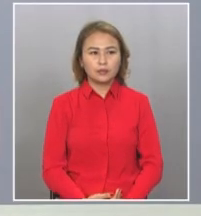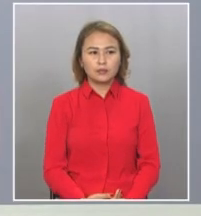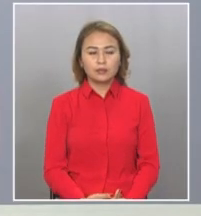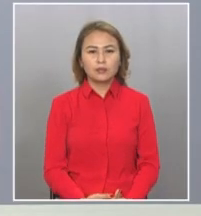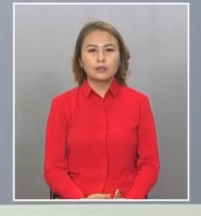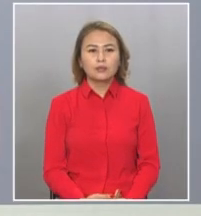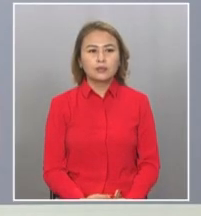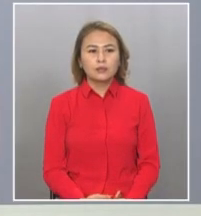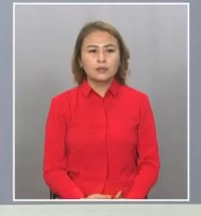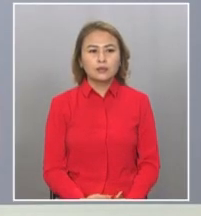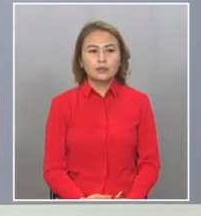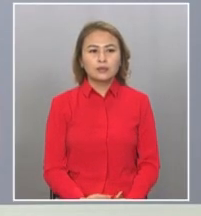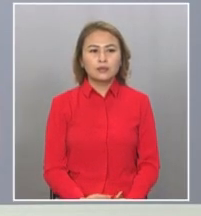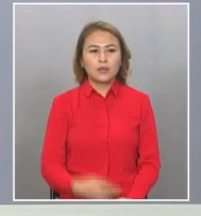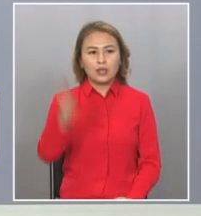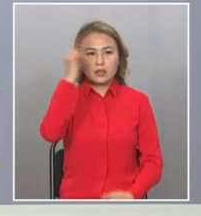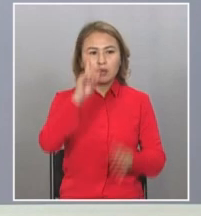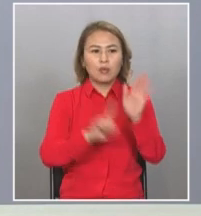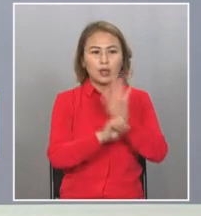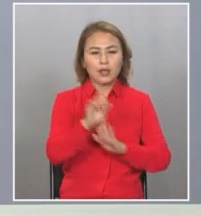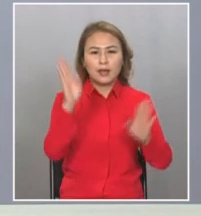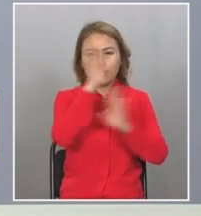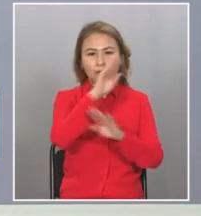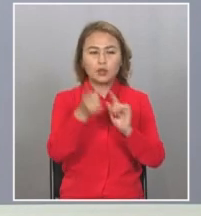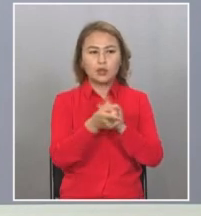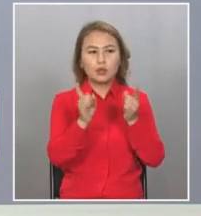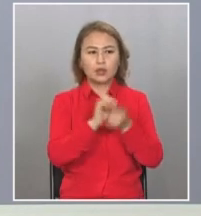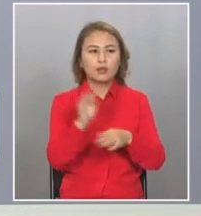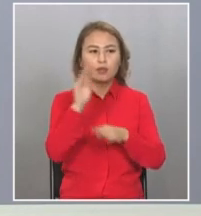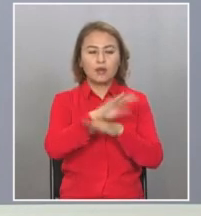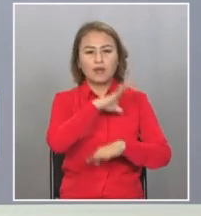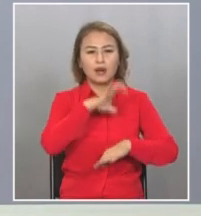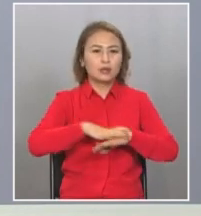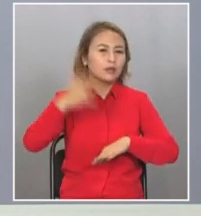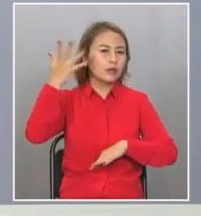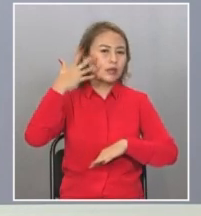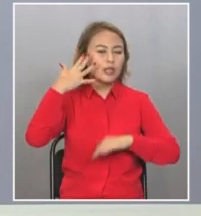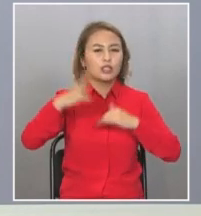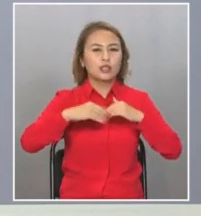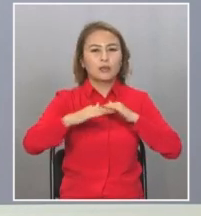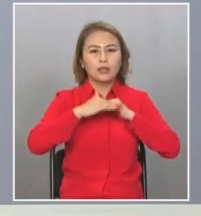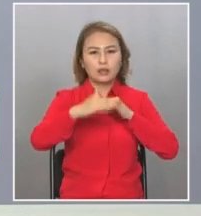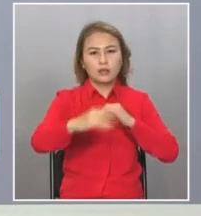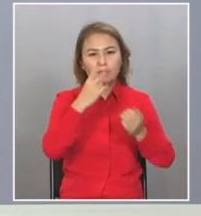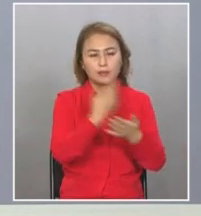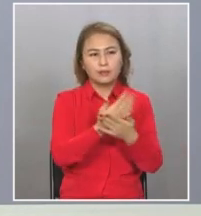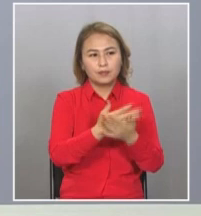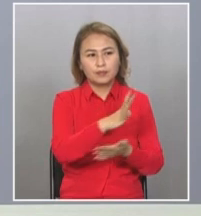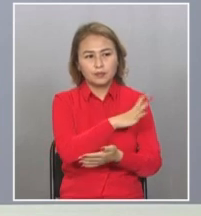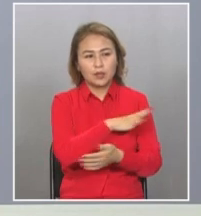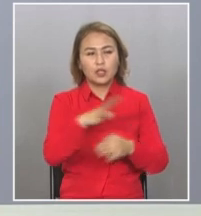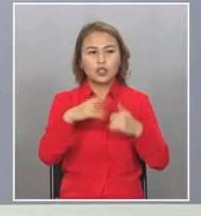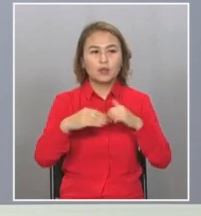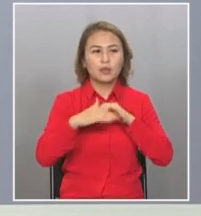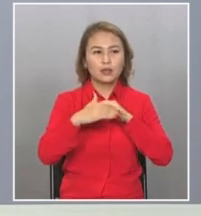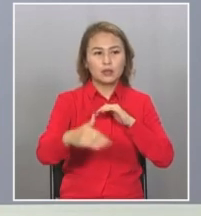Ал жаңа сабағымыздың барысында климат түзуші факторларды атаған кезде жердің төсеніш бетін айтқан болатынбыз. Жердің